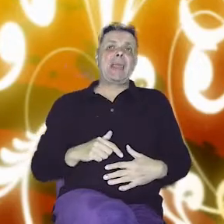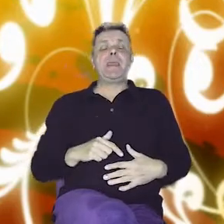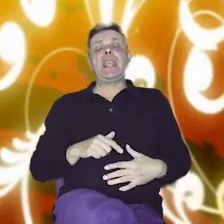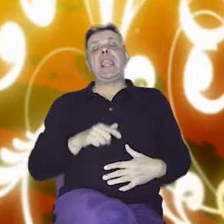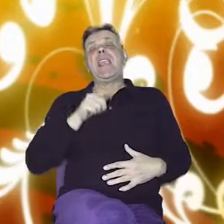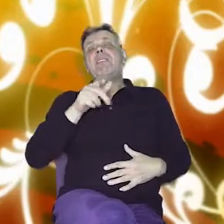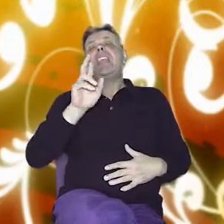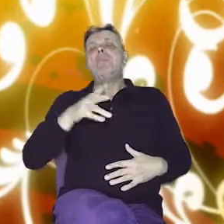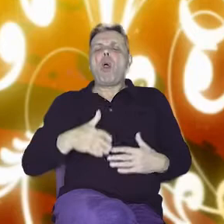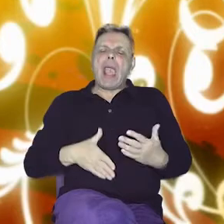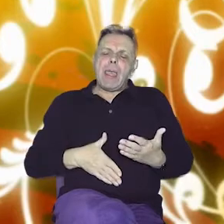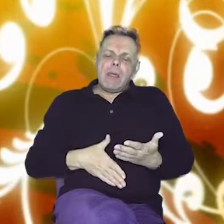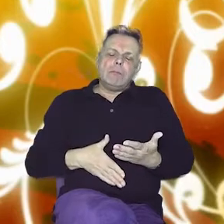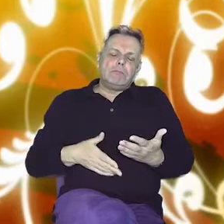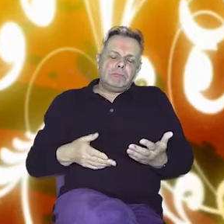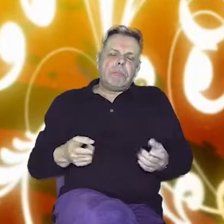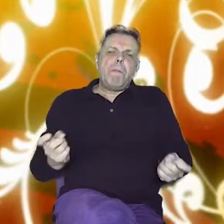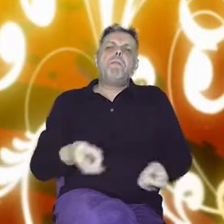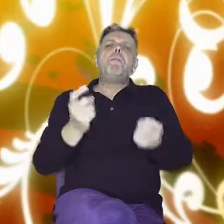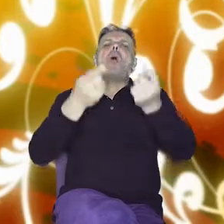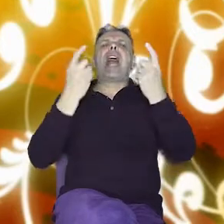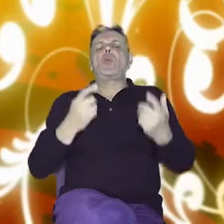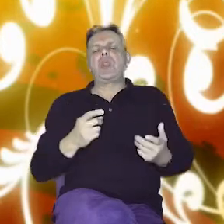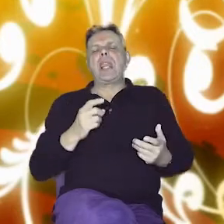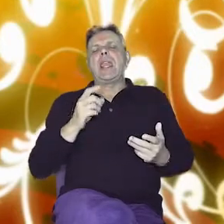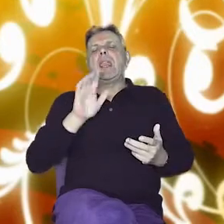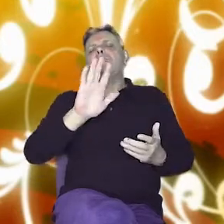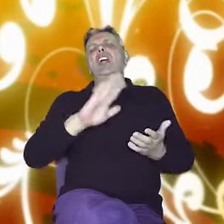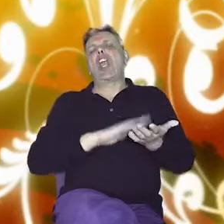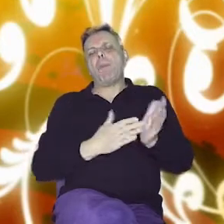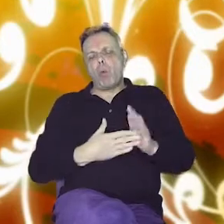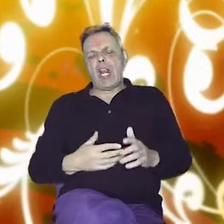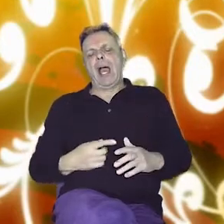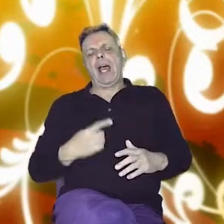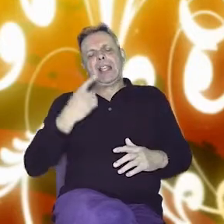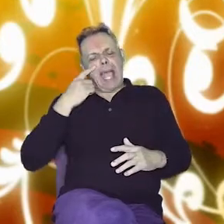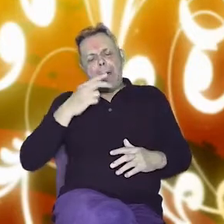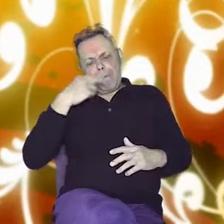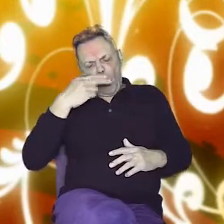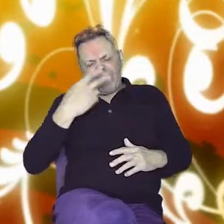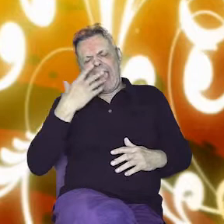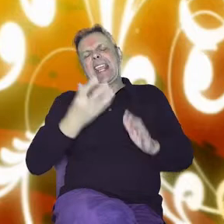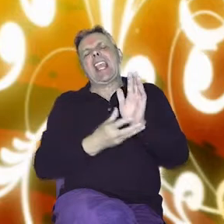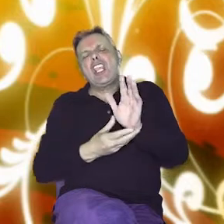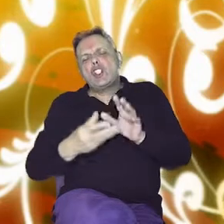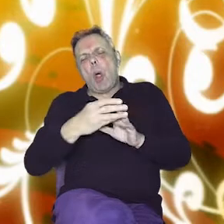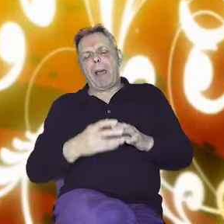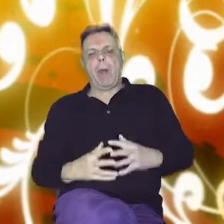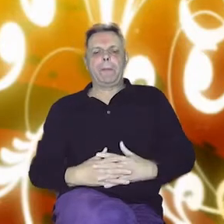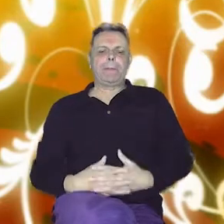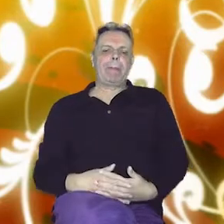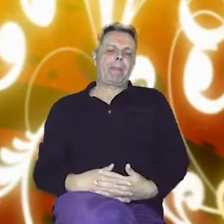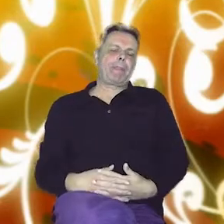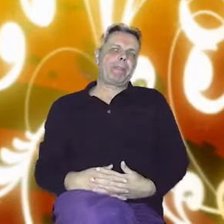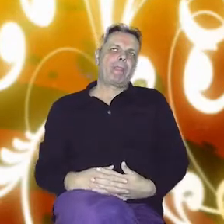bi potaknule pa da kažete hoću vidjeti stopalo, jeste li danas to napravili ili to, da li o tom razmišljate?